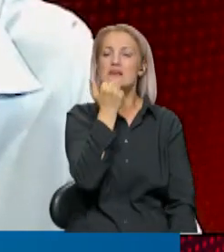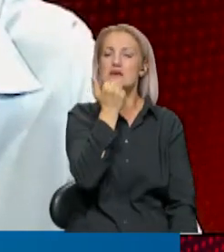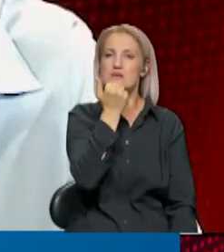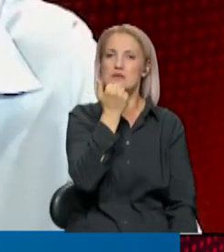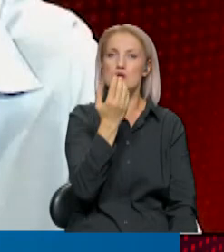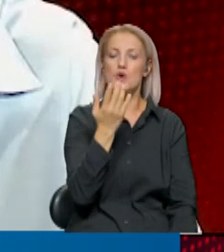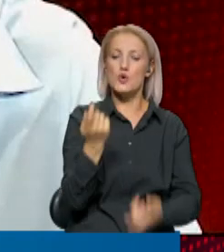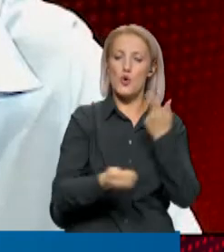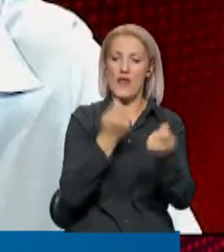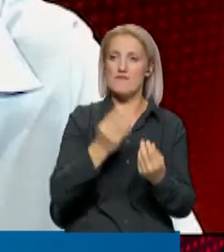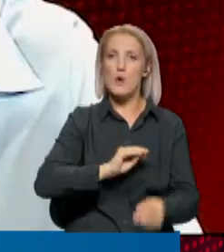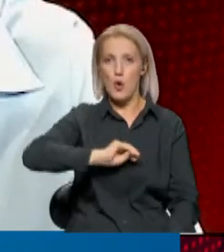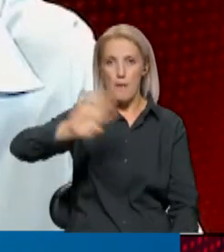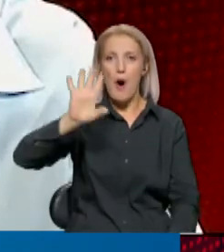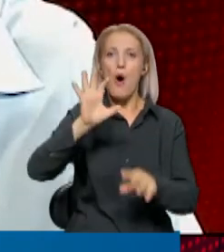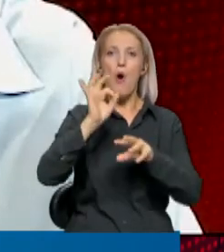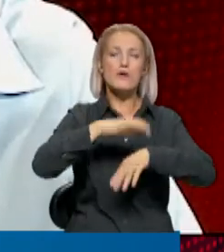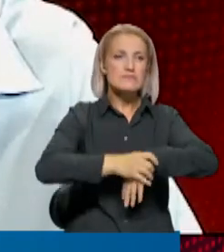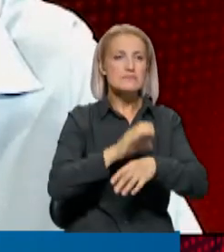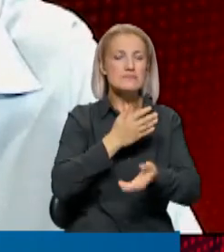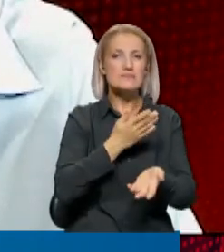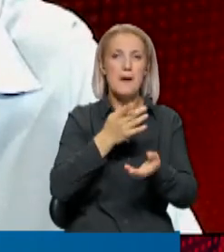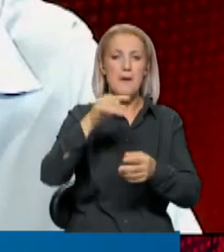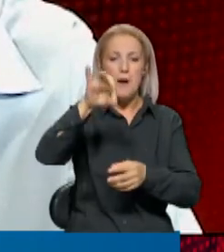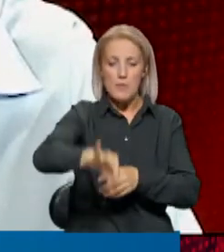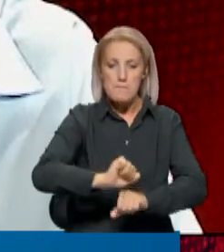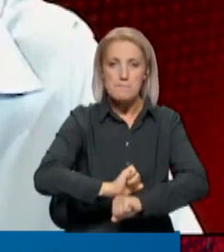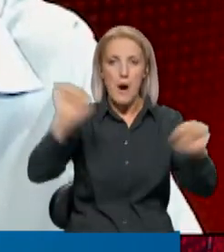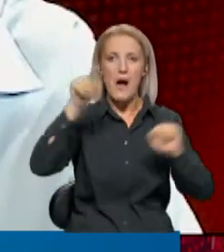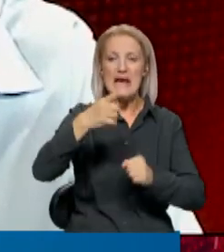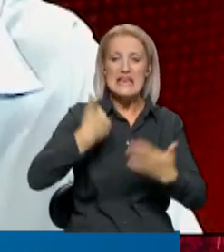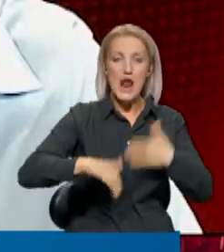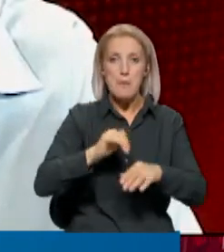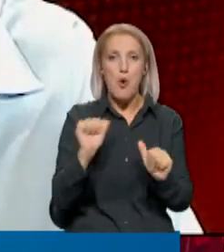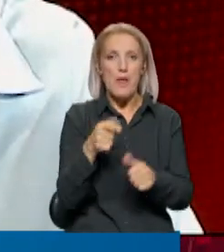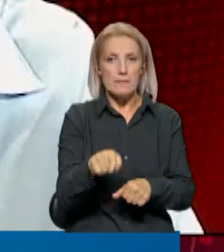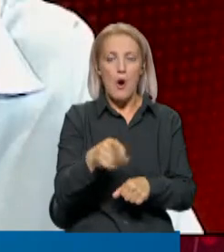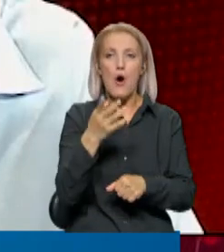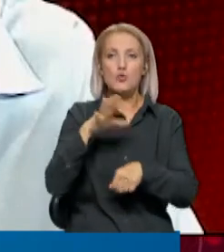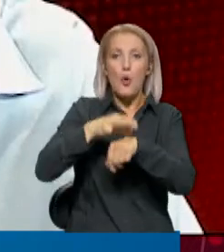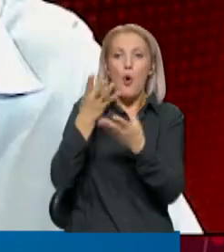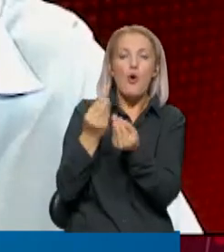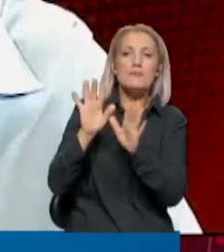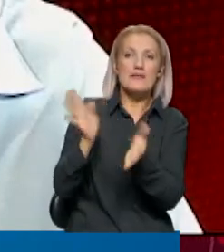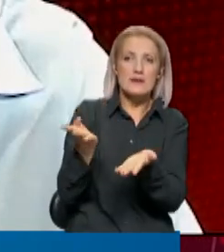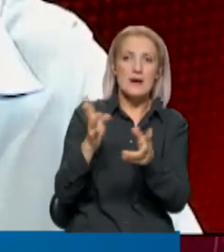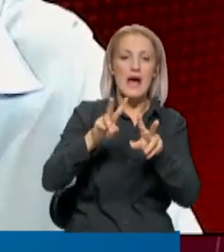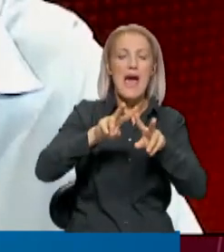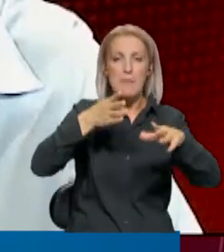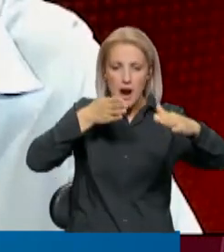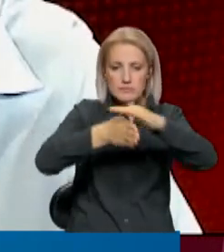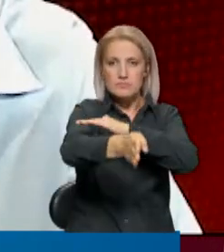gönderilmiş, ancak ortopedi doktoru ki biliyorsunuz mayın yaralanmalarında çok önemli olmadığı, işte MR